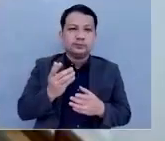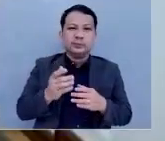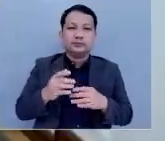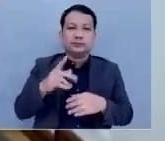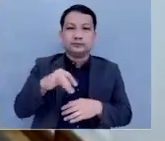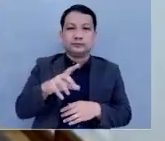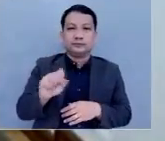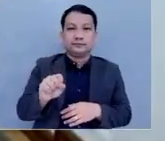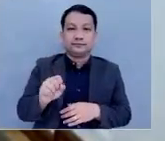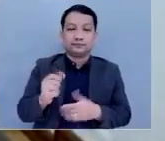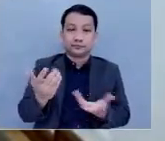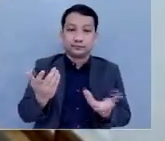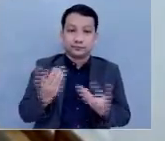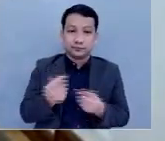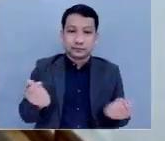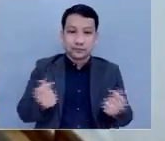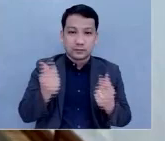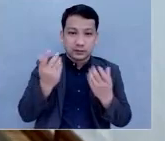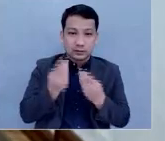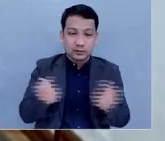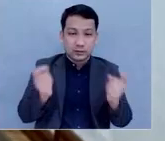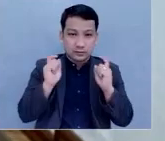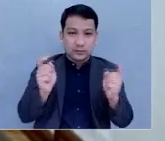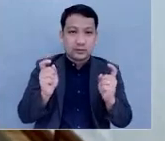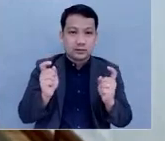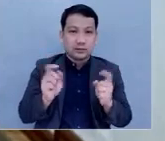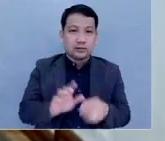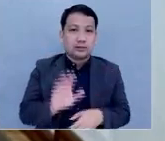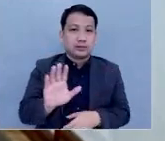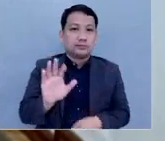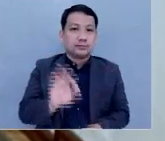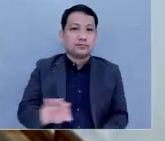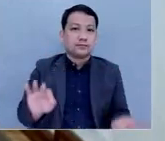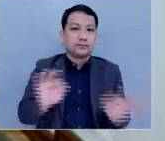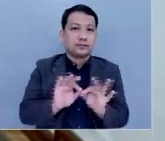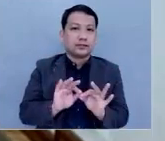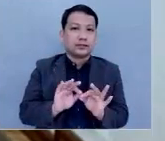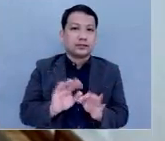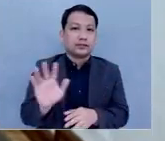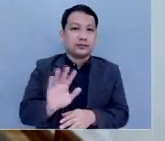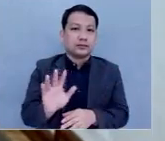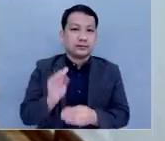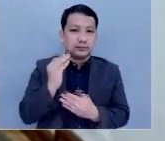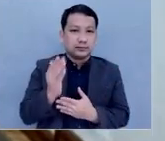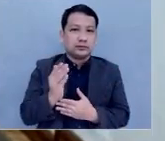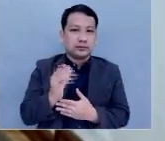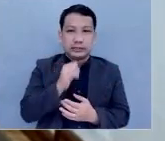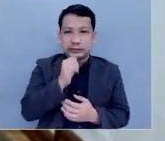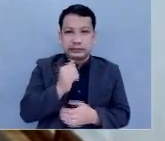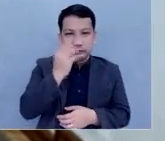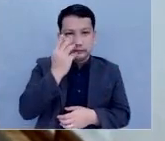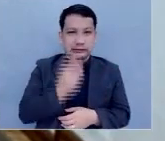disease. Simple lamang ang sanhi at solusyon ng pulikat mga kapatid, kaya hindi yan dapat ikinapupuyan.